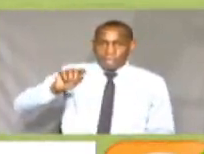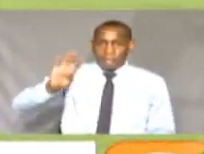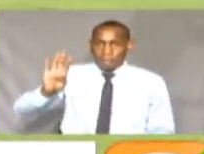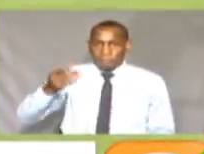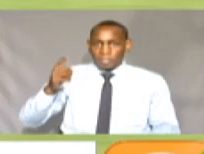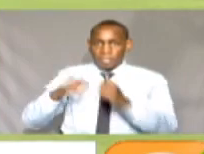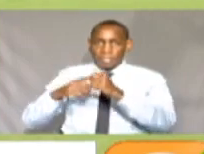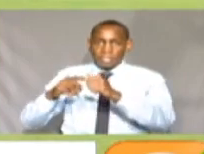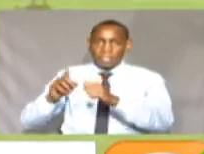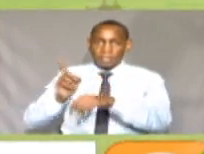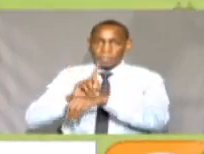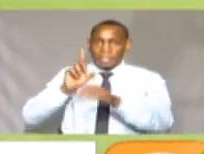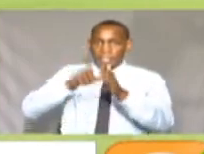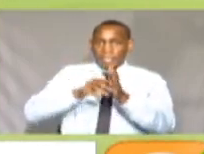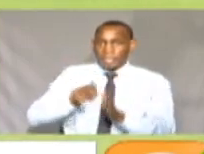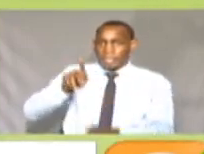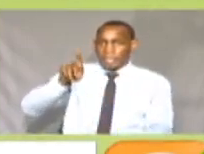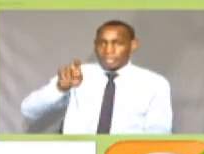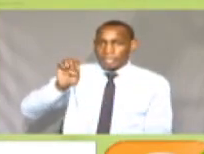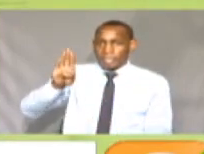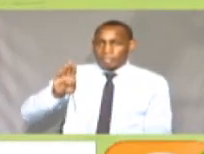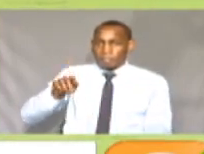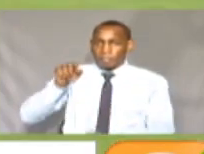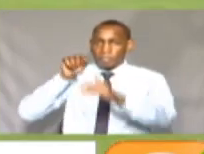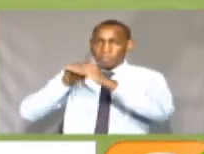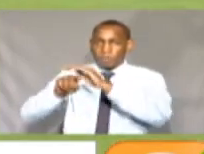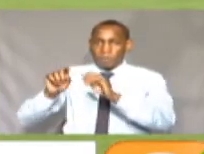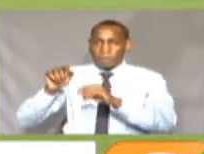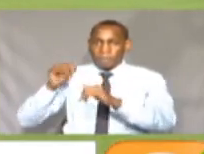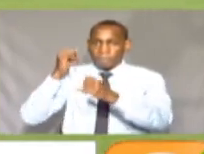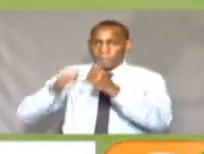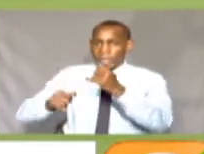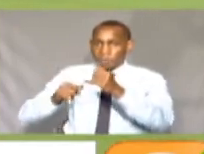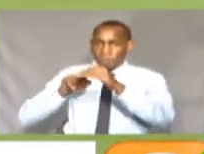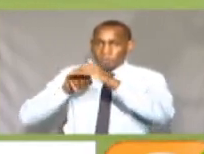6 baadaye. Na KCB walifunga udhia na bao la mwisho ambapo Riga